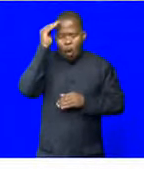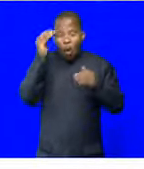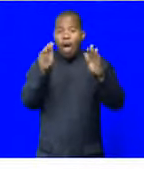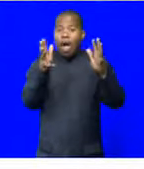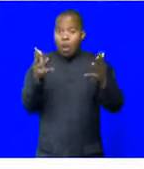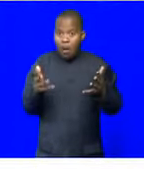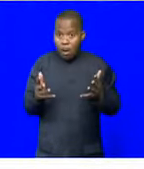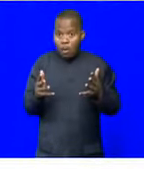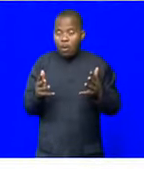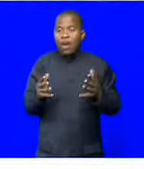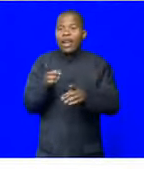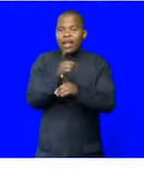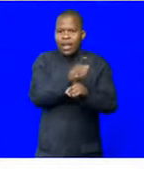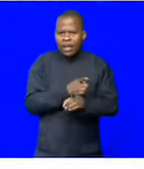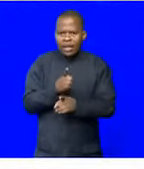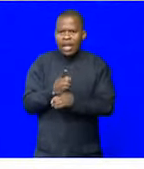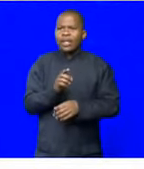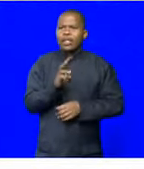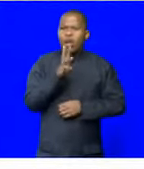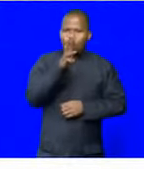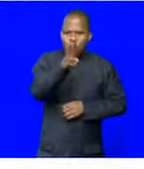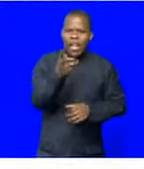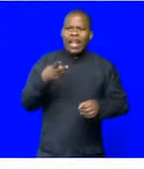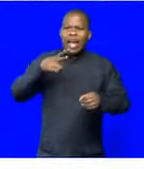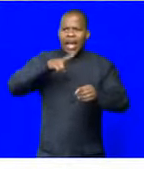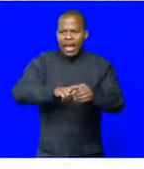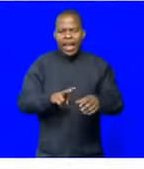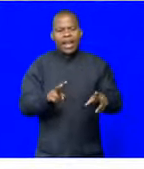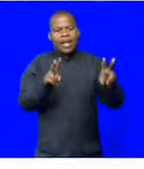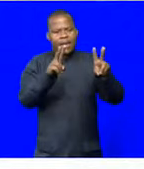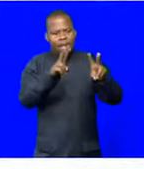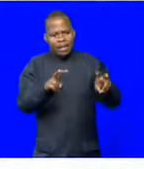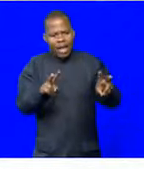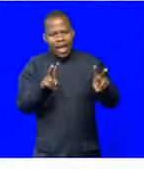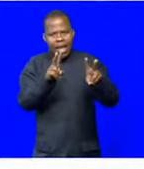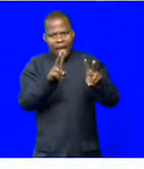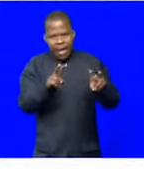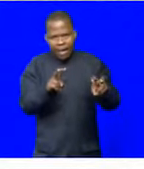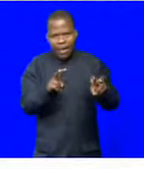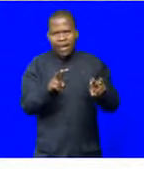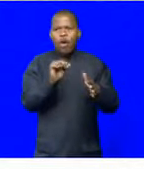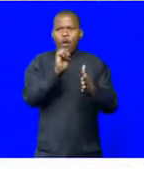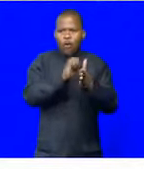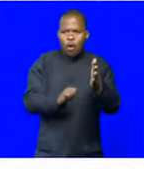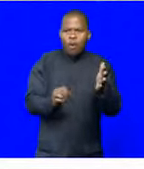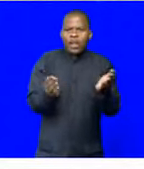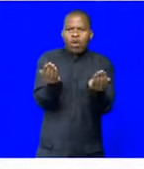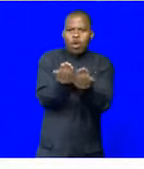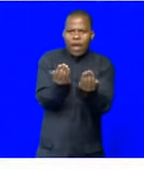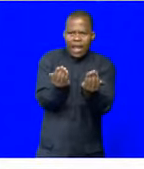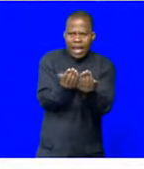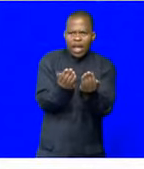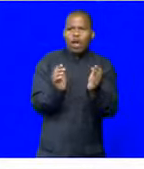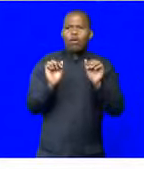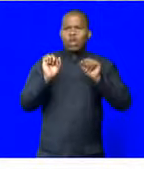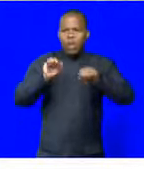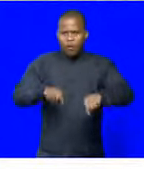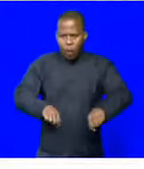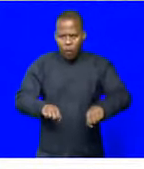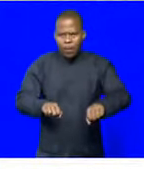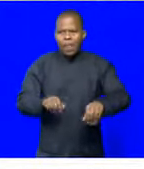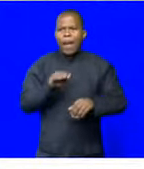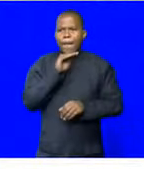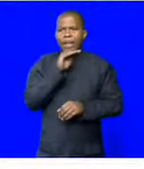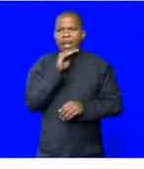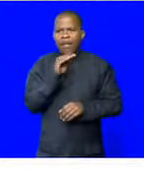collecta ema isenda ema surveys ethu and also getting the permission from the school ukuthi bazivumele ukuthi okay thina isikola sethu siyanivulela tandla ukuthi